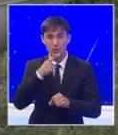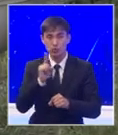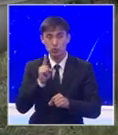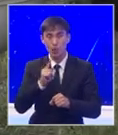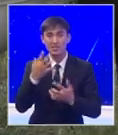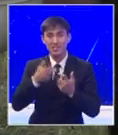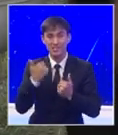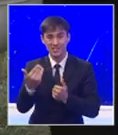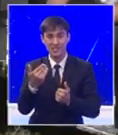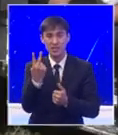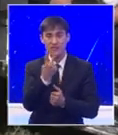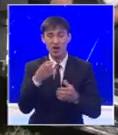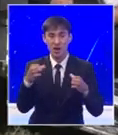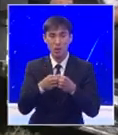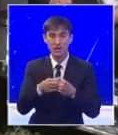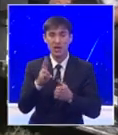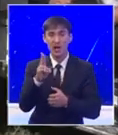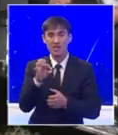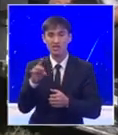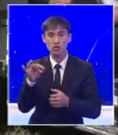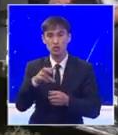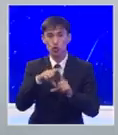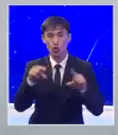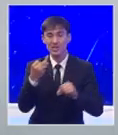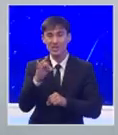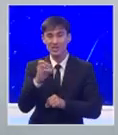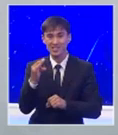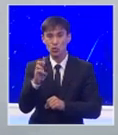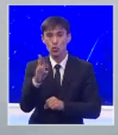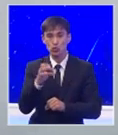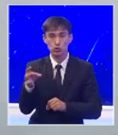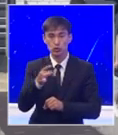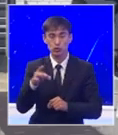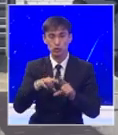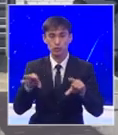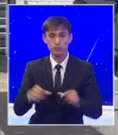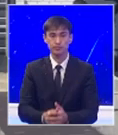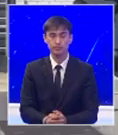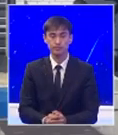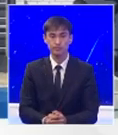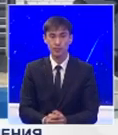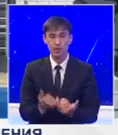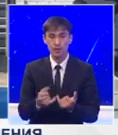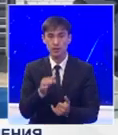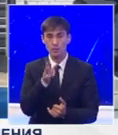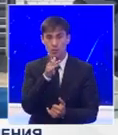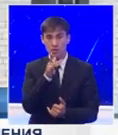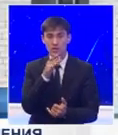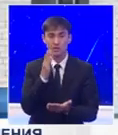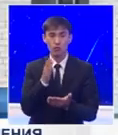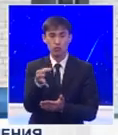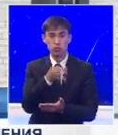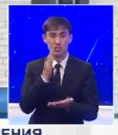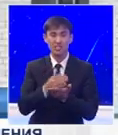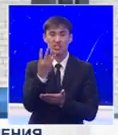отметить, что среди них две команды из кадетских школ Илийского и Коксурского районов. На данный момент в области имеется 4